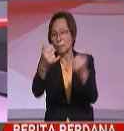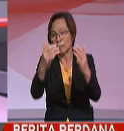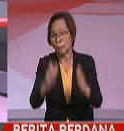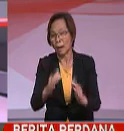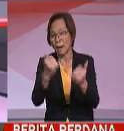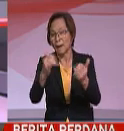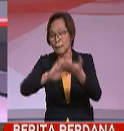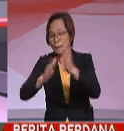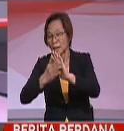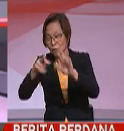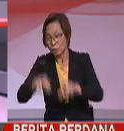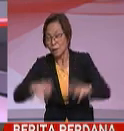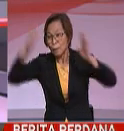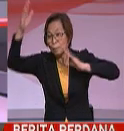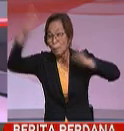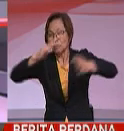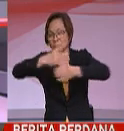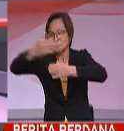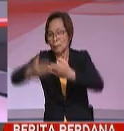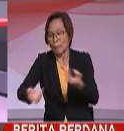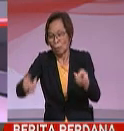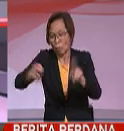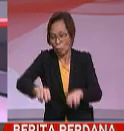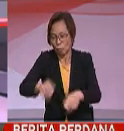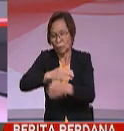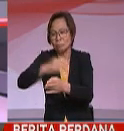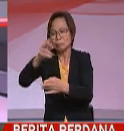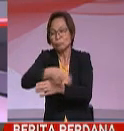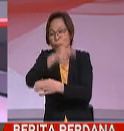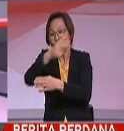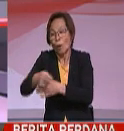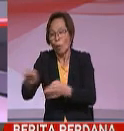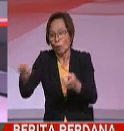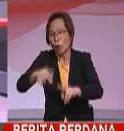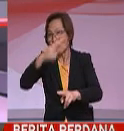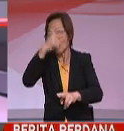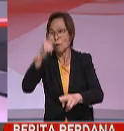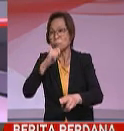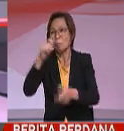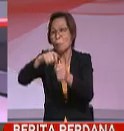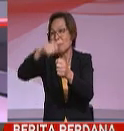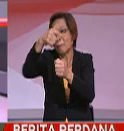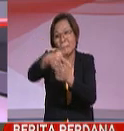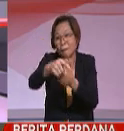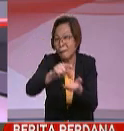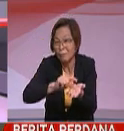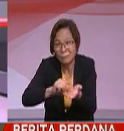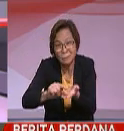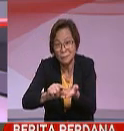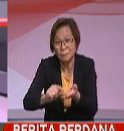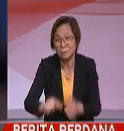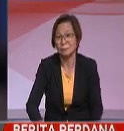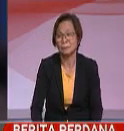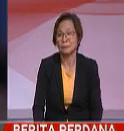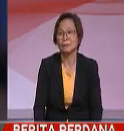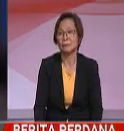naturalisasi negara itu yang bertindak menambahkan kontrak karena di mendakwah tidak dibayar gaji